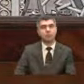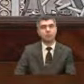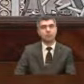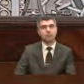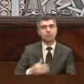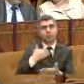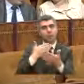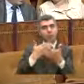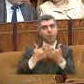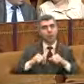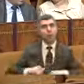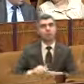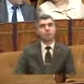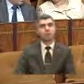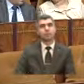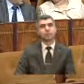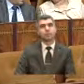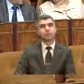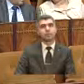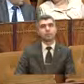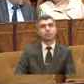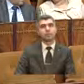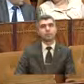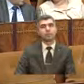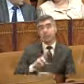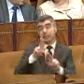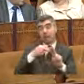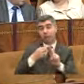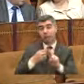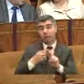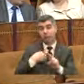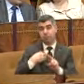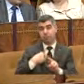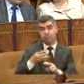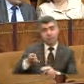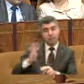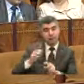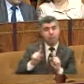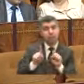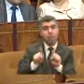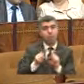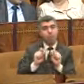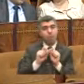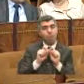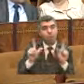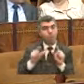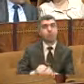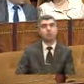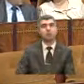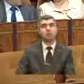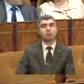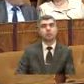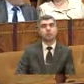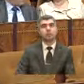شكرا السيد الوزير، احنا الجواب ديالكم كان واضح في هذه خريطة الطريق اللي تكلمتوا عليها،